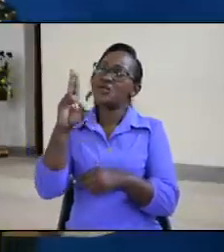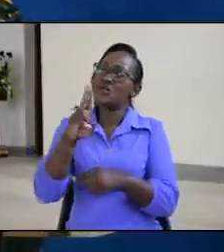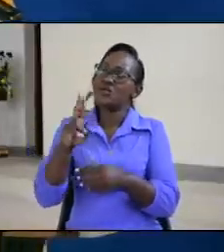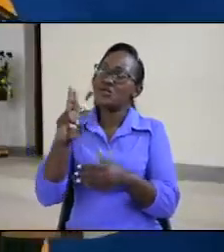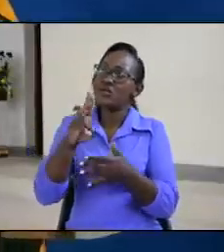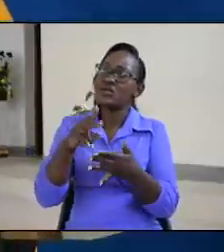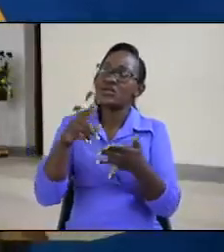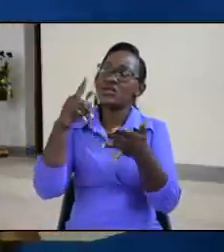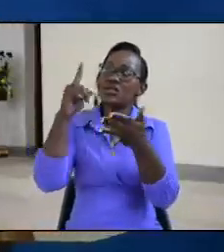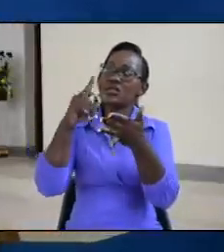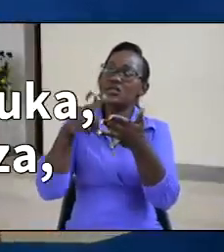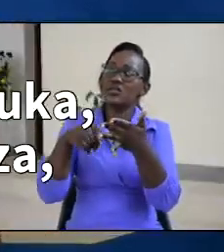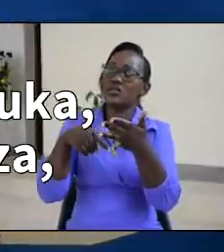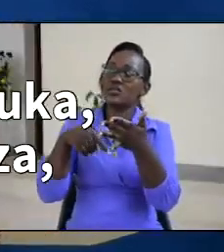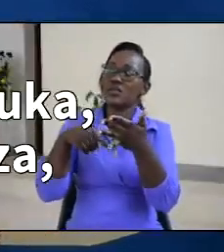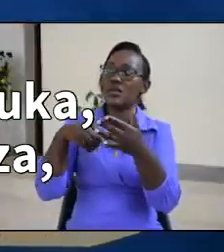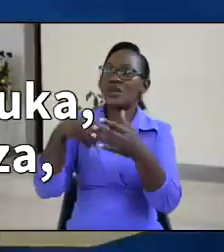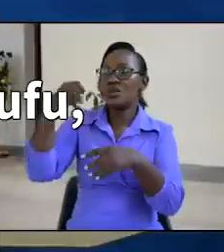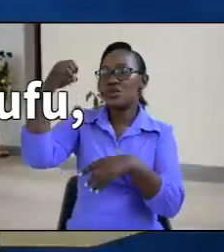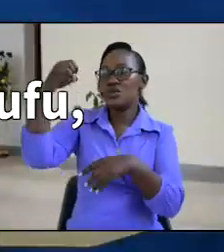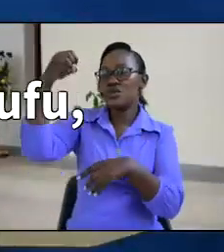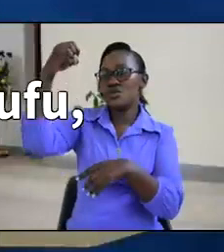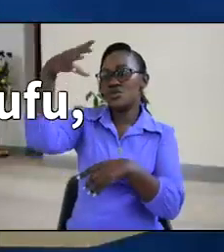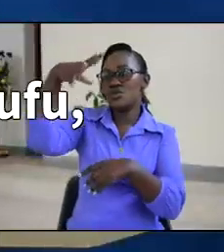aipenya pogiza